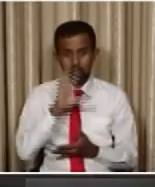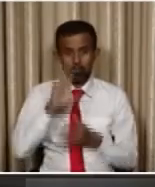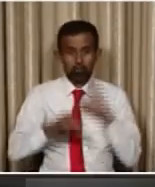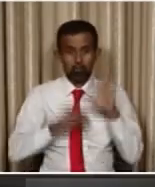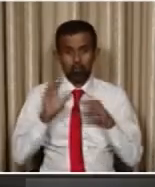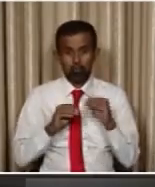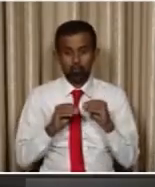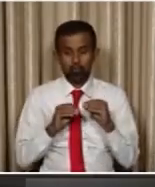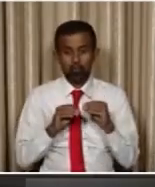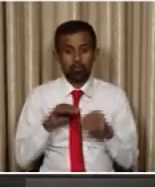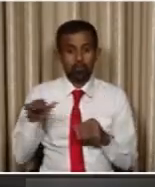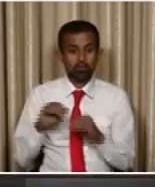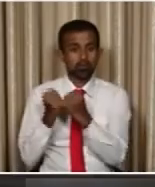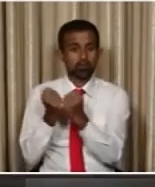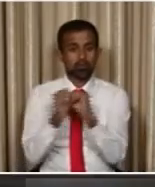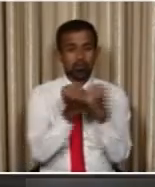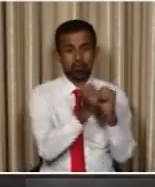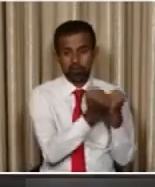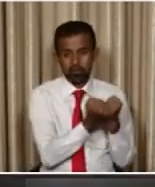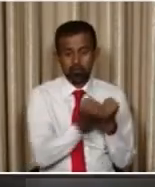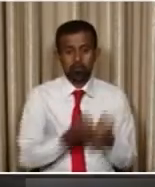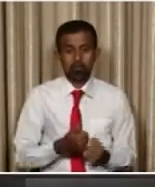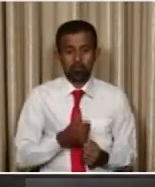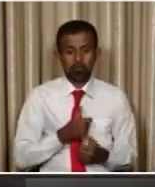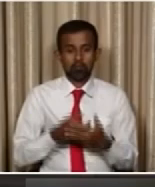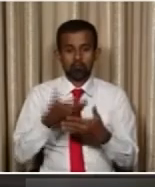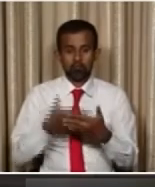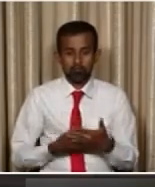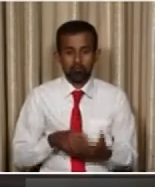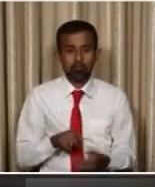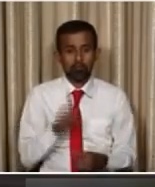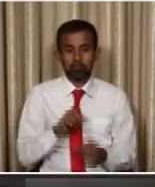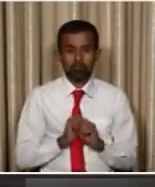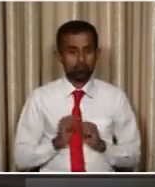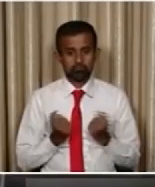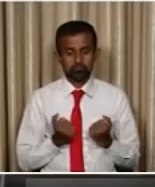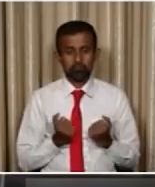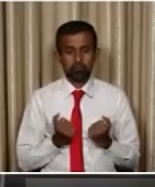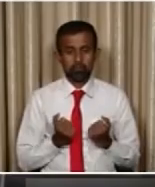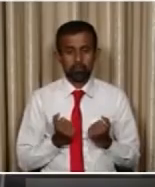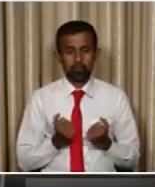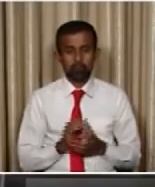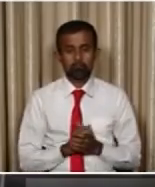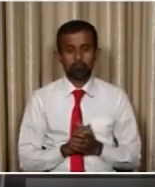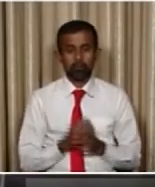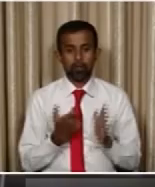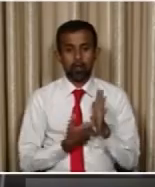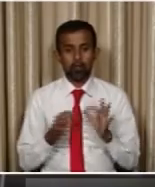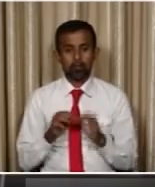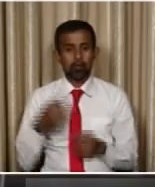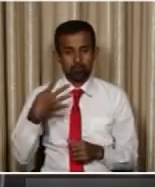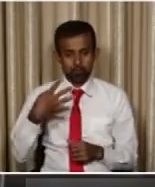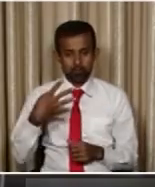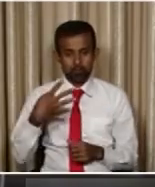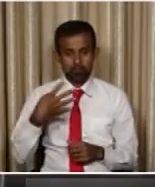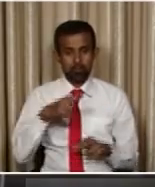අනිකුත් සමාජ සංවිධානවල එකඟතාවයේ වාර්තාව අනුමැතිය නැතුව කිසි විටකත් ලබා දෙන්නේ නැහැ. රාබී 4 කියන එක